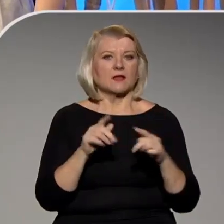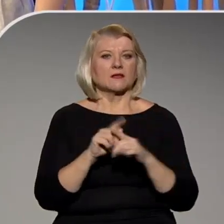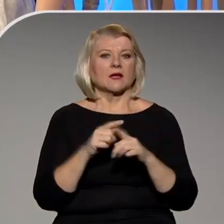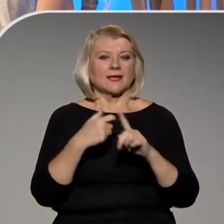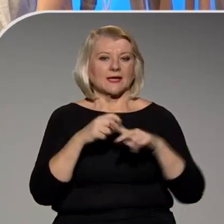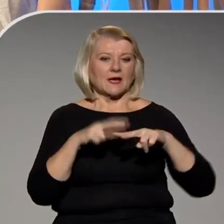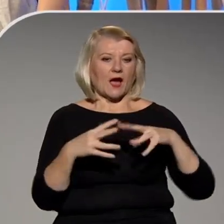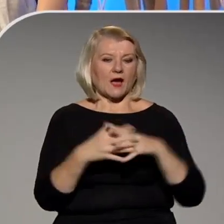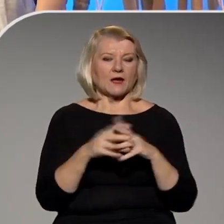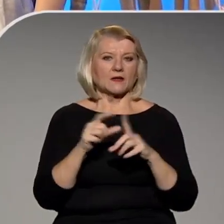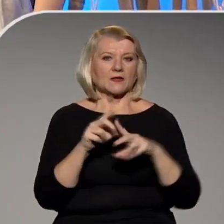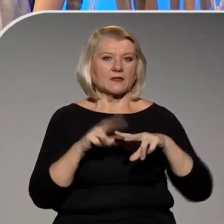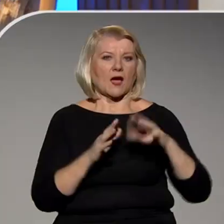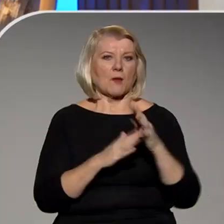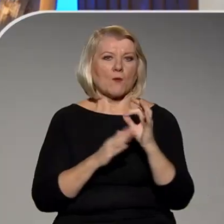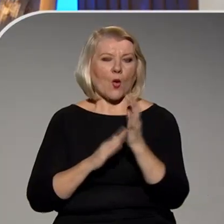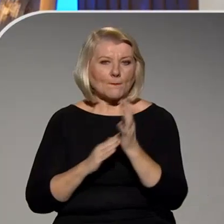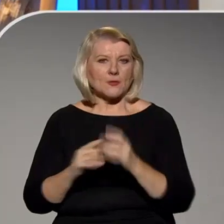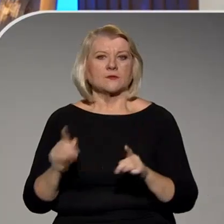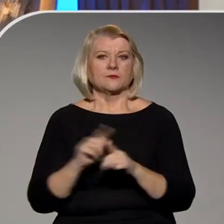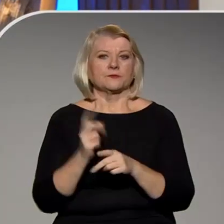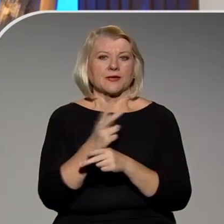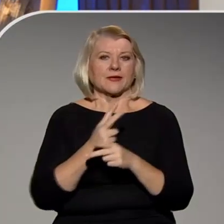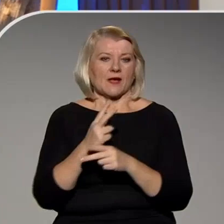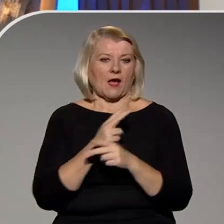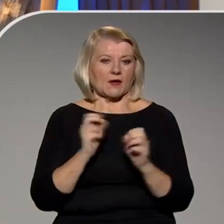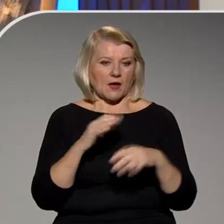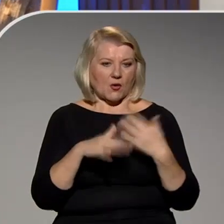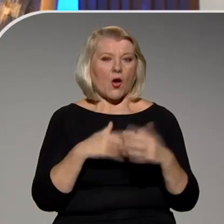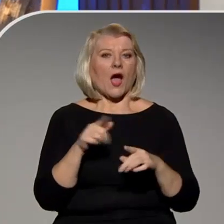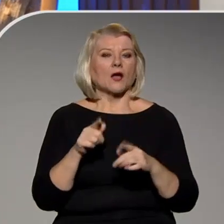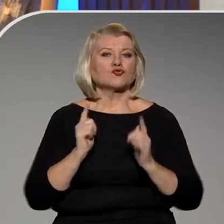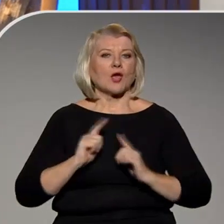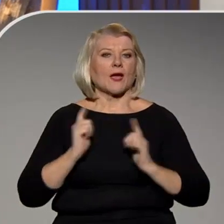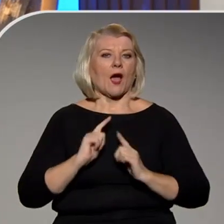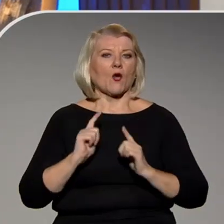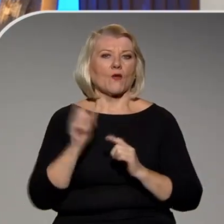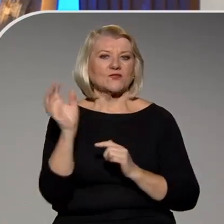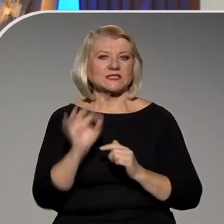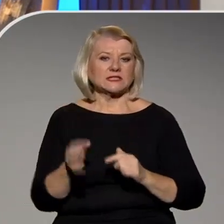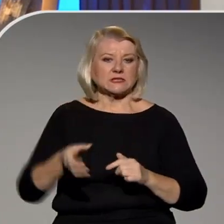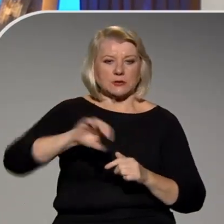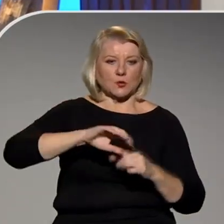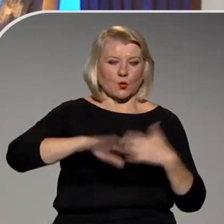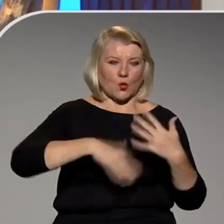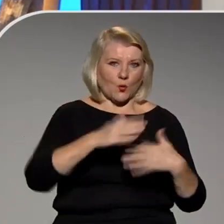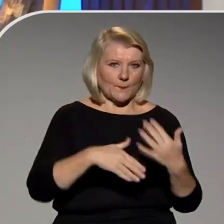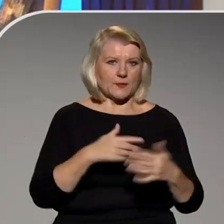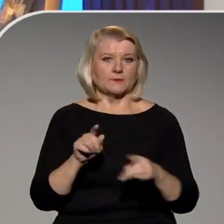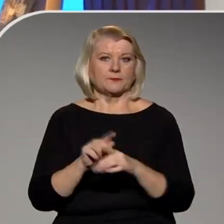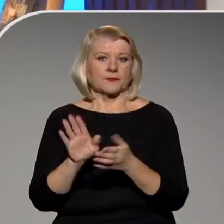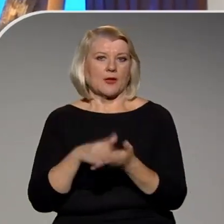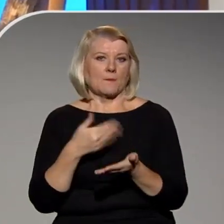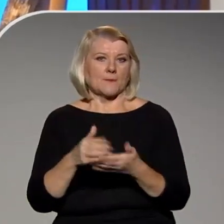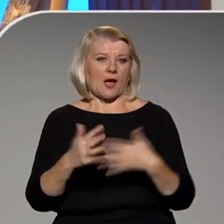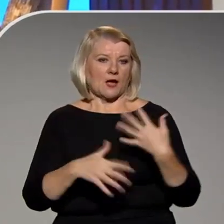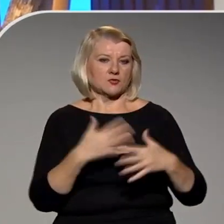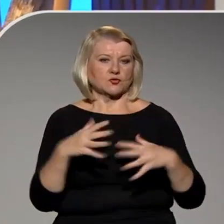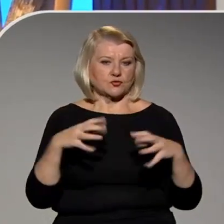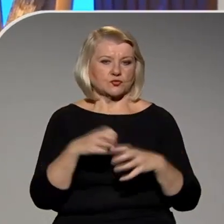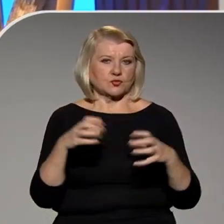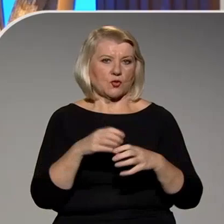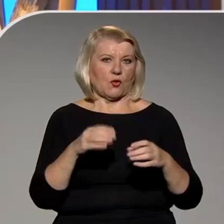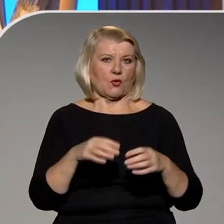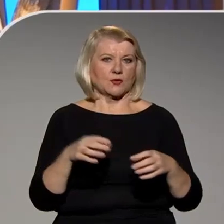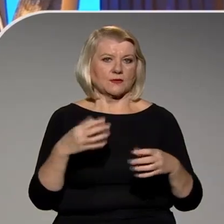a je to spojeno čekankovým syrupem. No a máslem. A z toho je vytvořen korpus